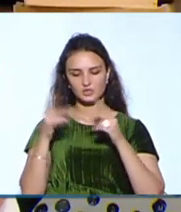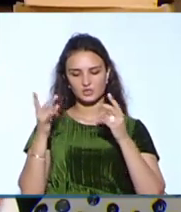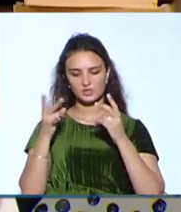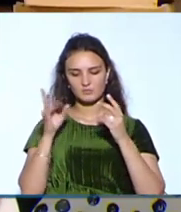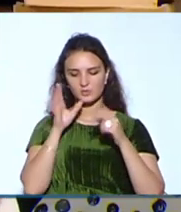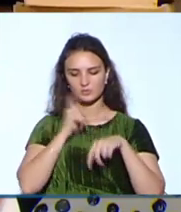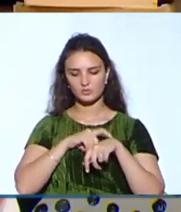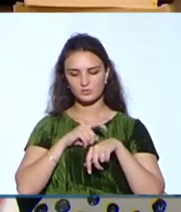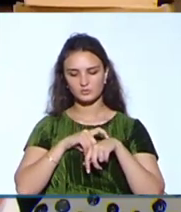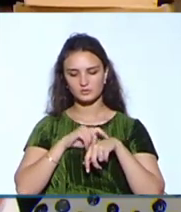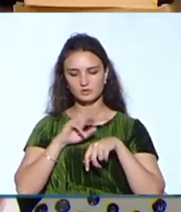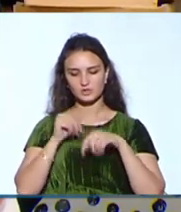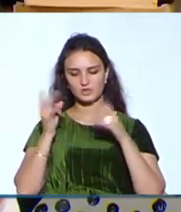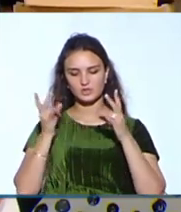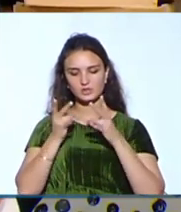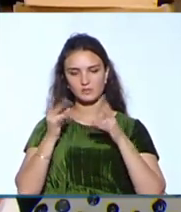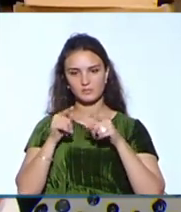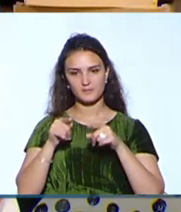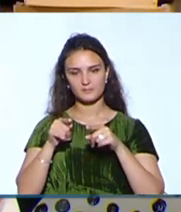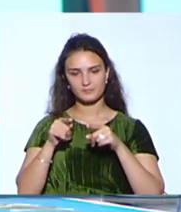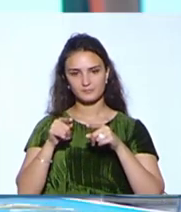სჭირდება დროც და სჭირდება